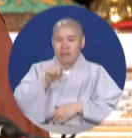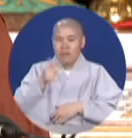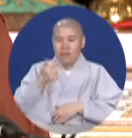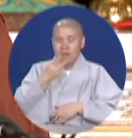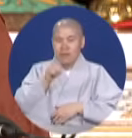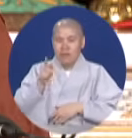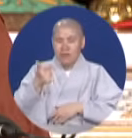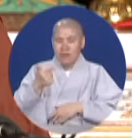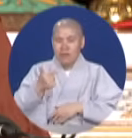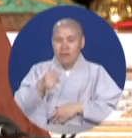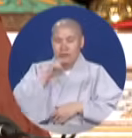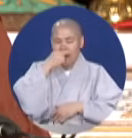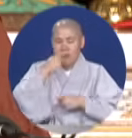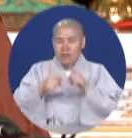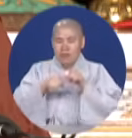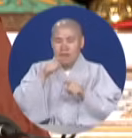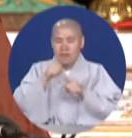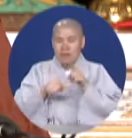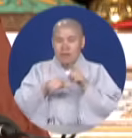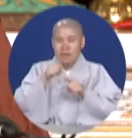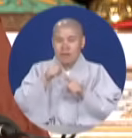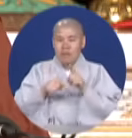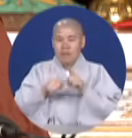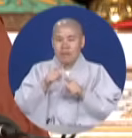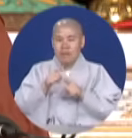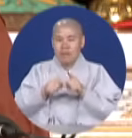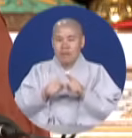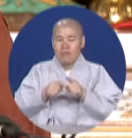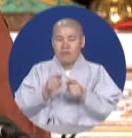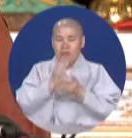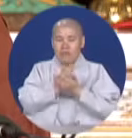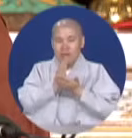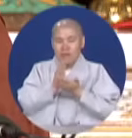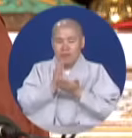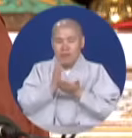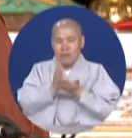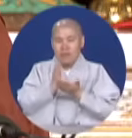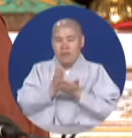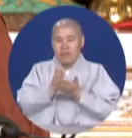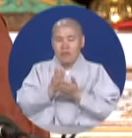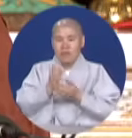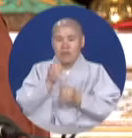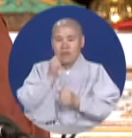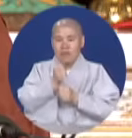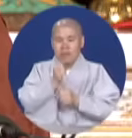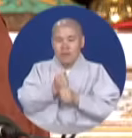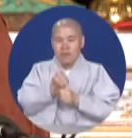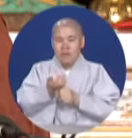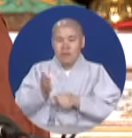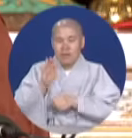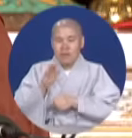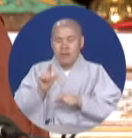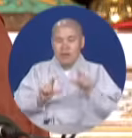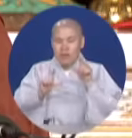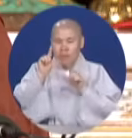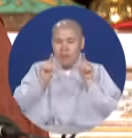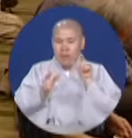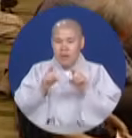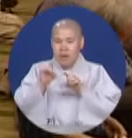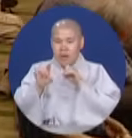전단향나무로 여러 형태를 조성해서 모셨는데 모양은 다 다르지만 향기는